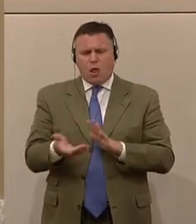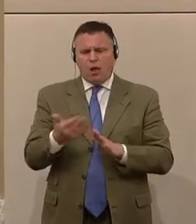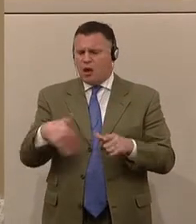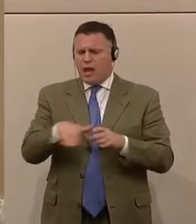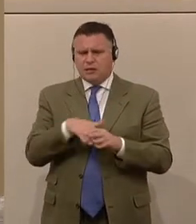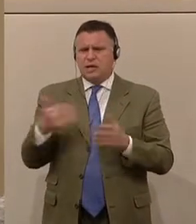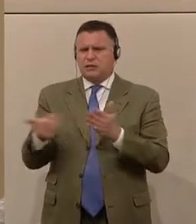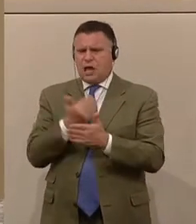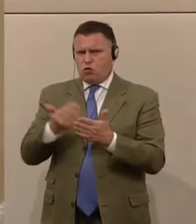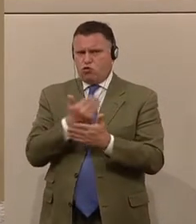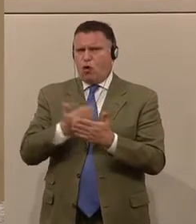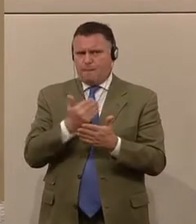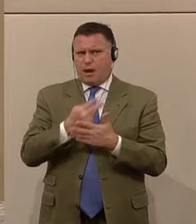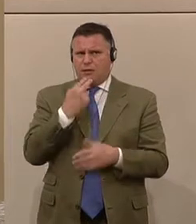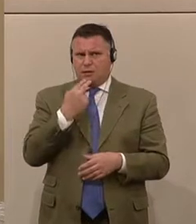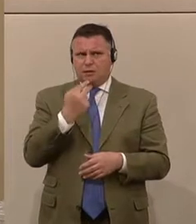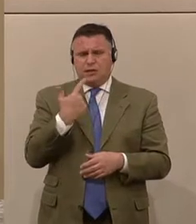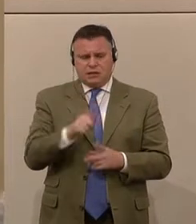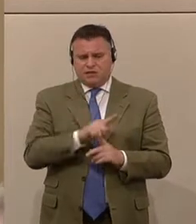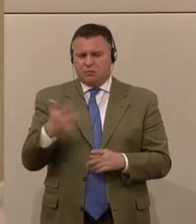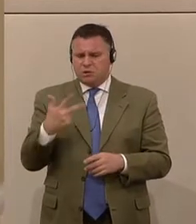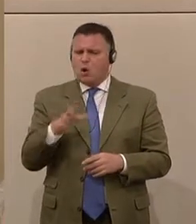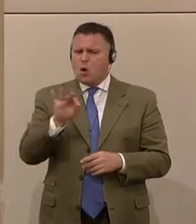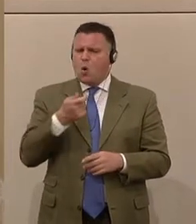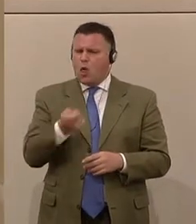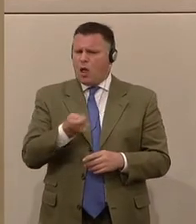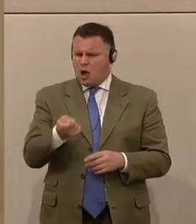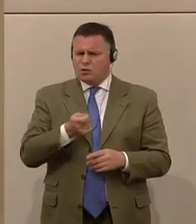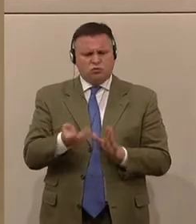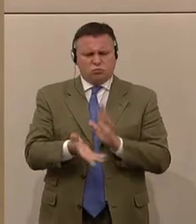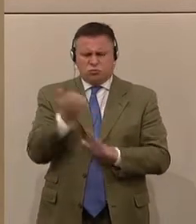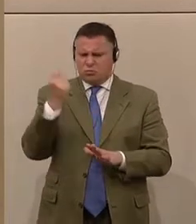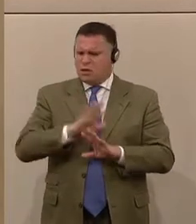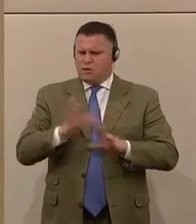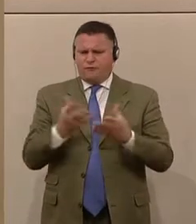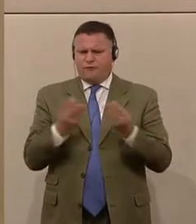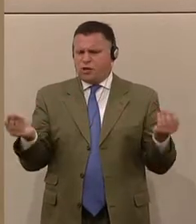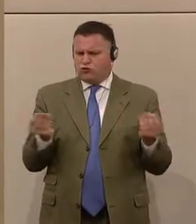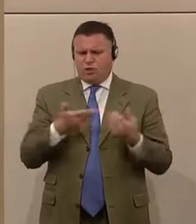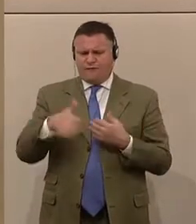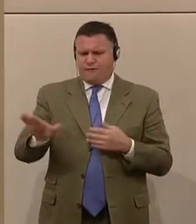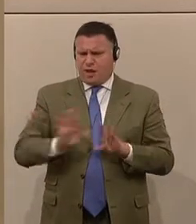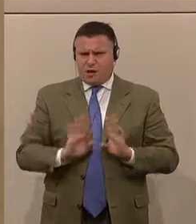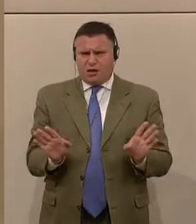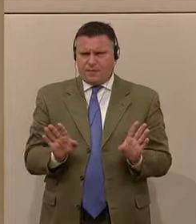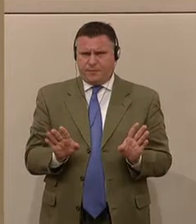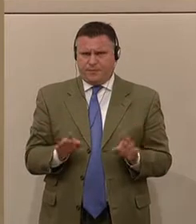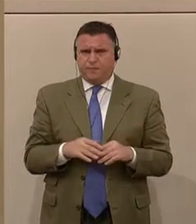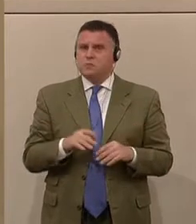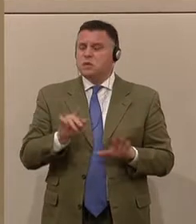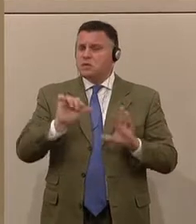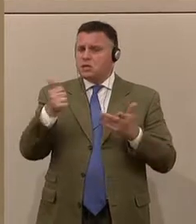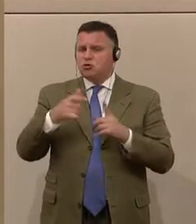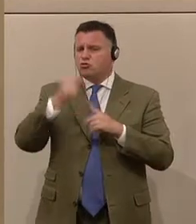ersetzen. In den nächsten 20 bis 30 Jahren sollen Ölheizungen gänzlich aus dem Wärmemarkt verdrängt werden. Leuchtturm Nummer